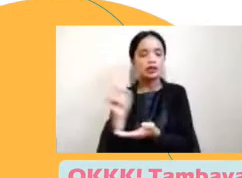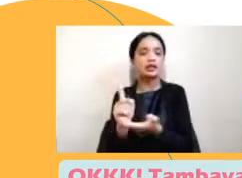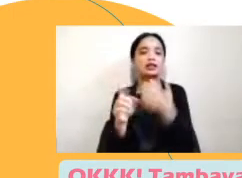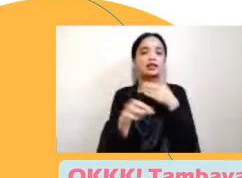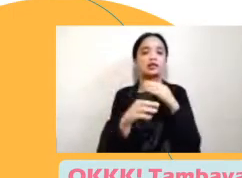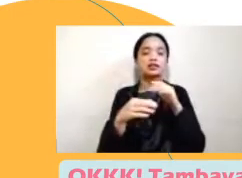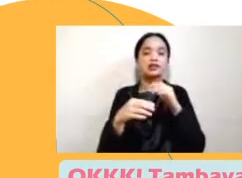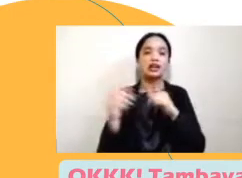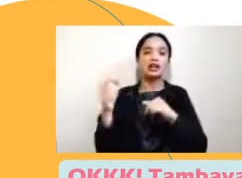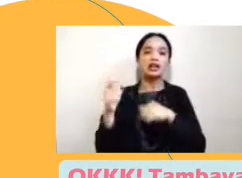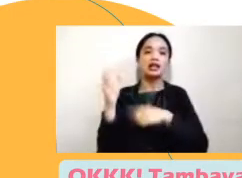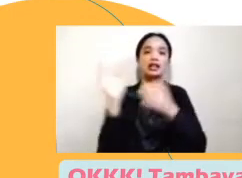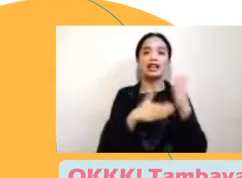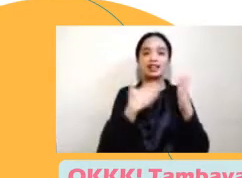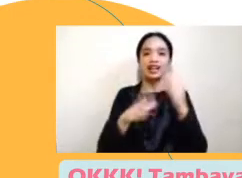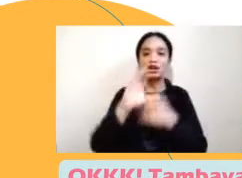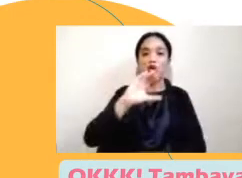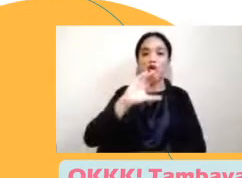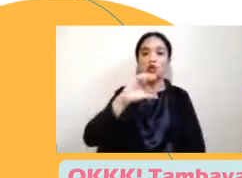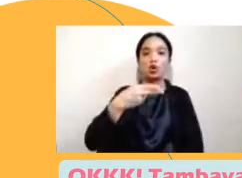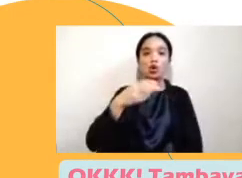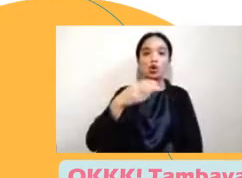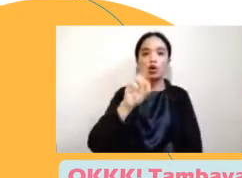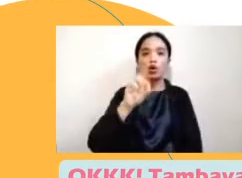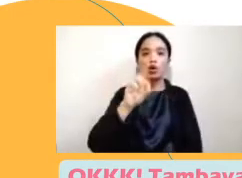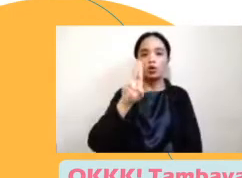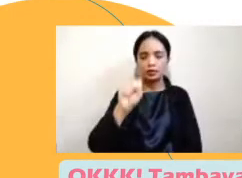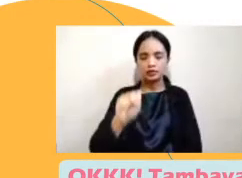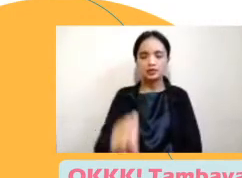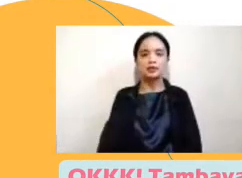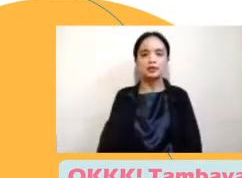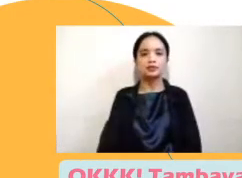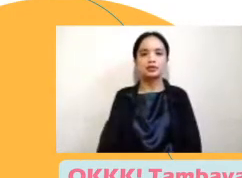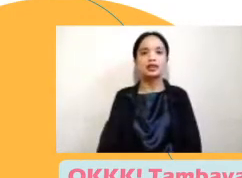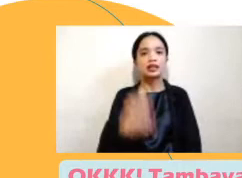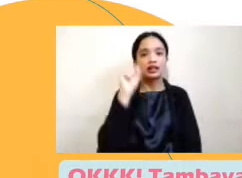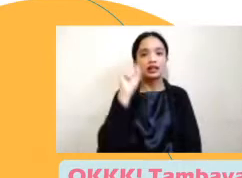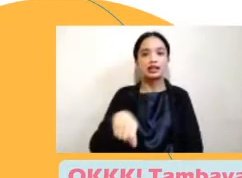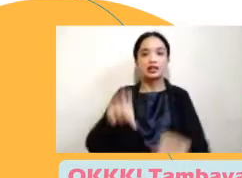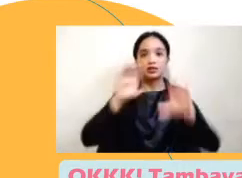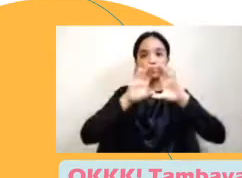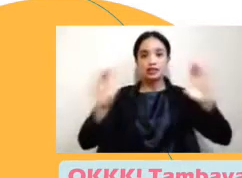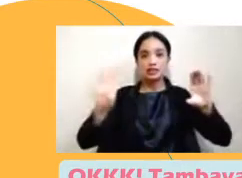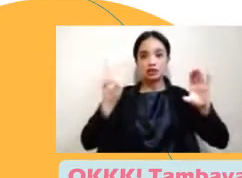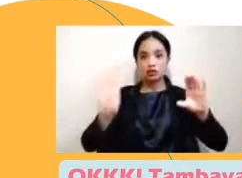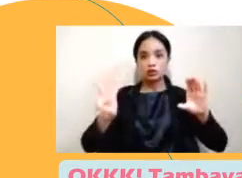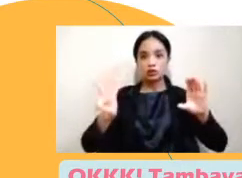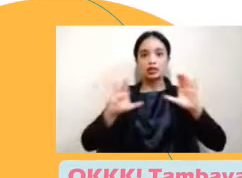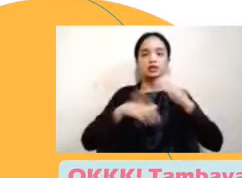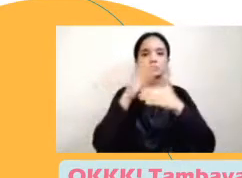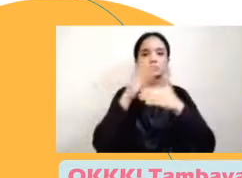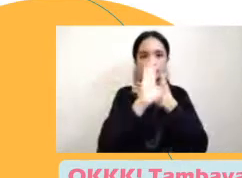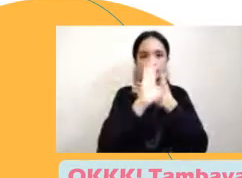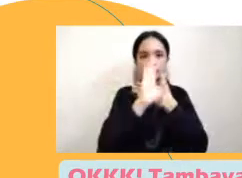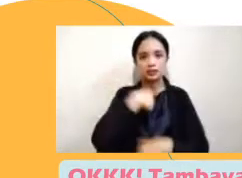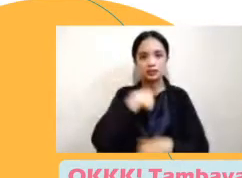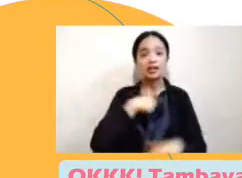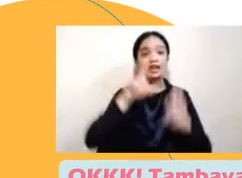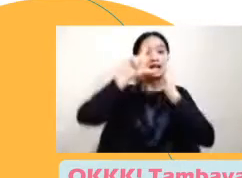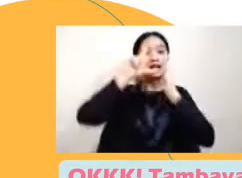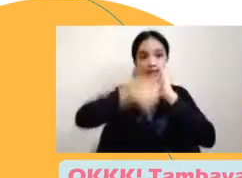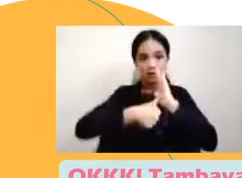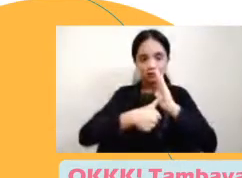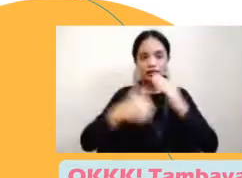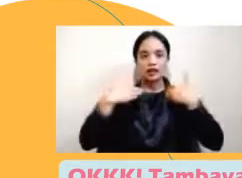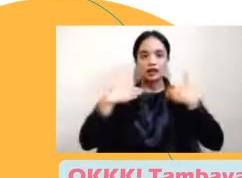kanta. Yes? Okay. And again, syempre, babalik pa rin minsan yung verse 2 nga, ganyan, tapos babalik sa chorus, ganyan. And then later on, meron